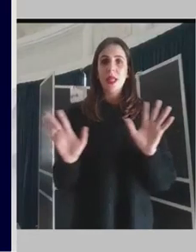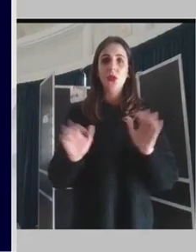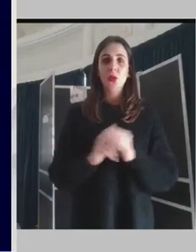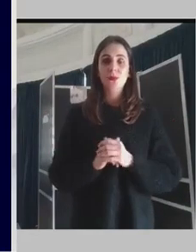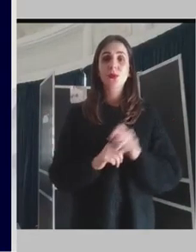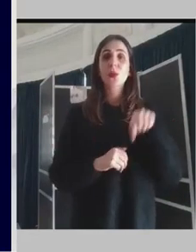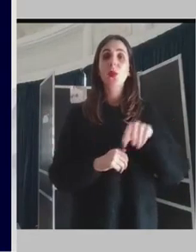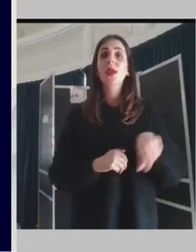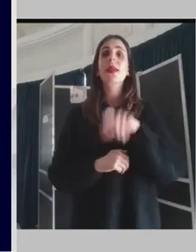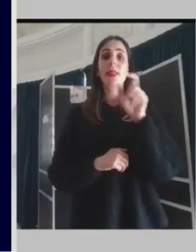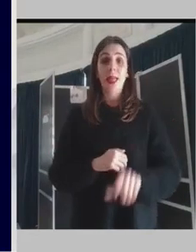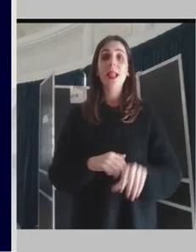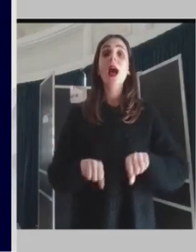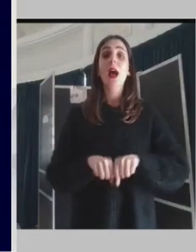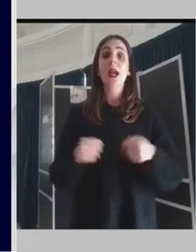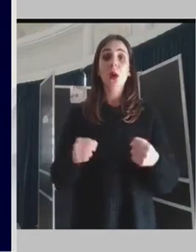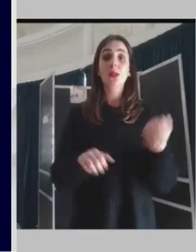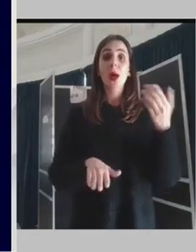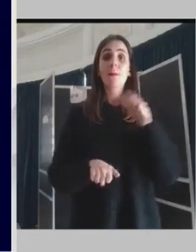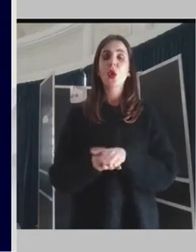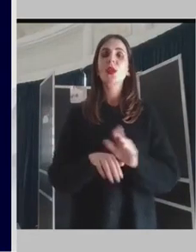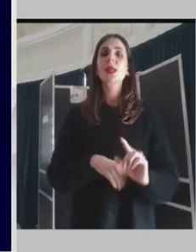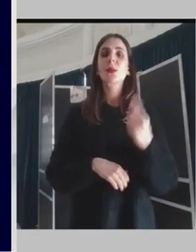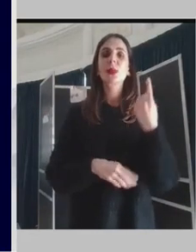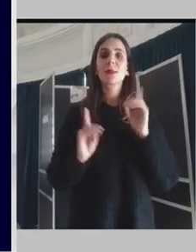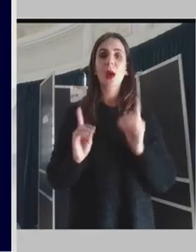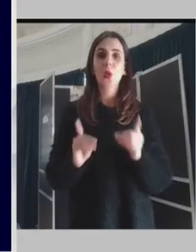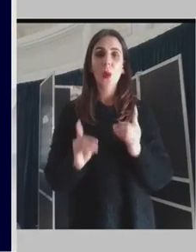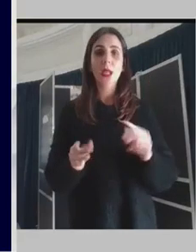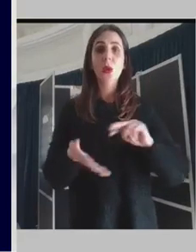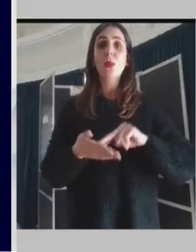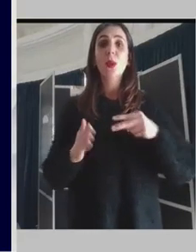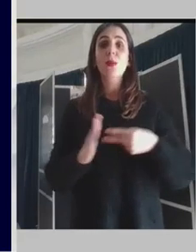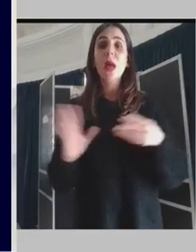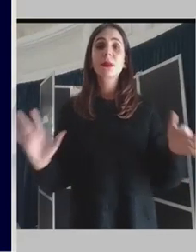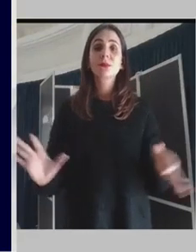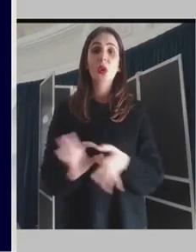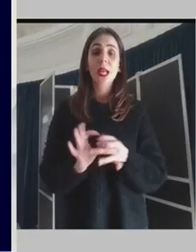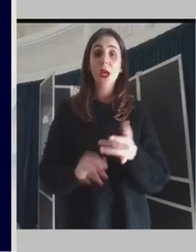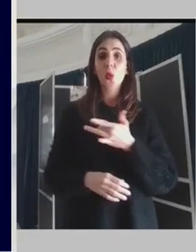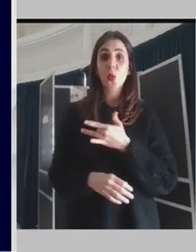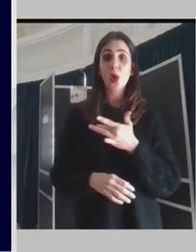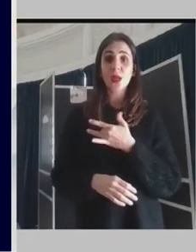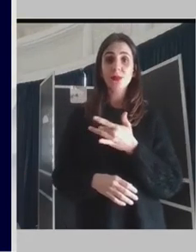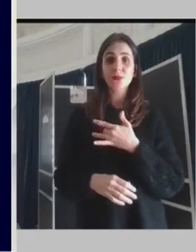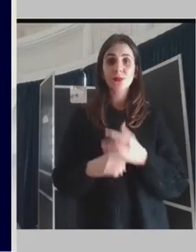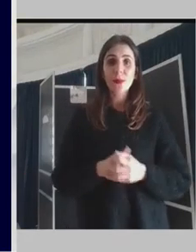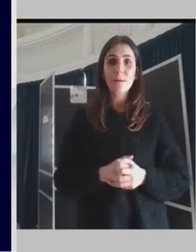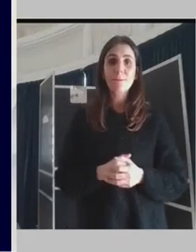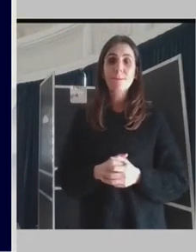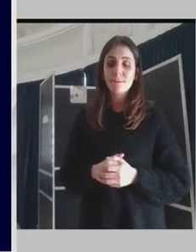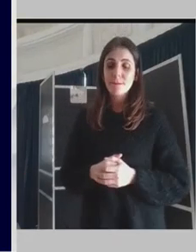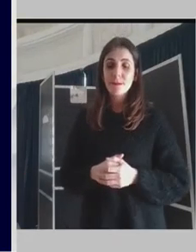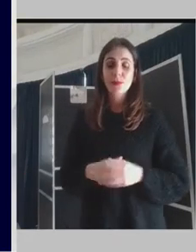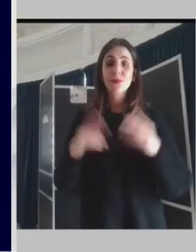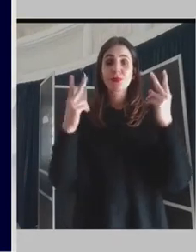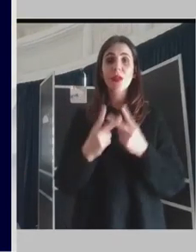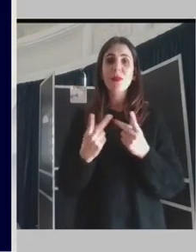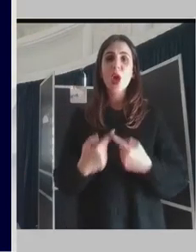morte è proprio sono proprio i problemi cardiocircolatori. Quindi è